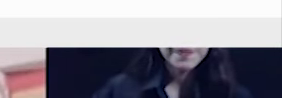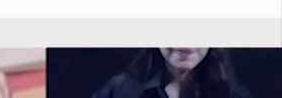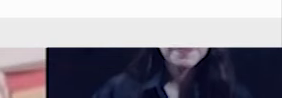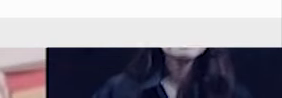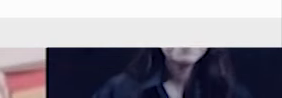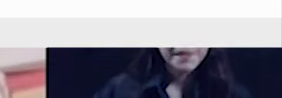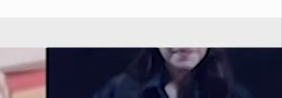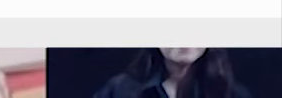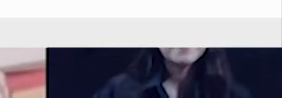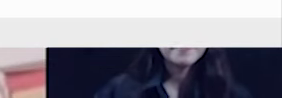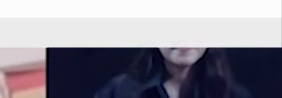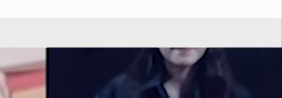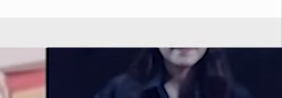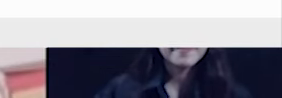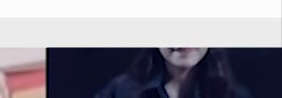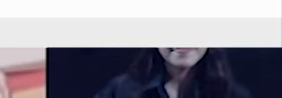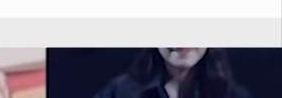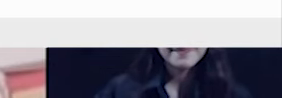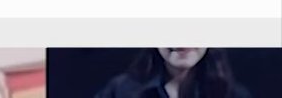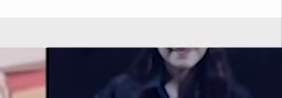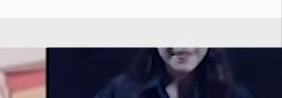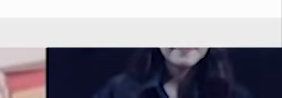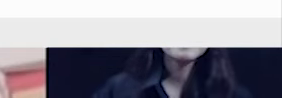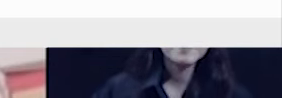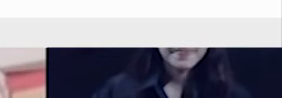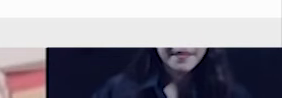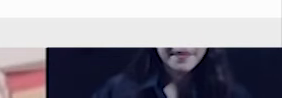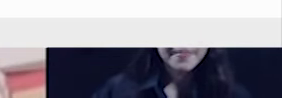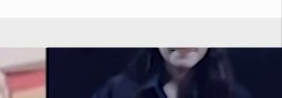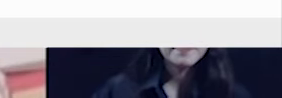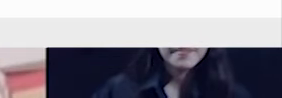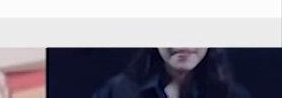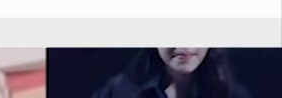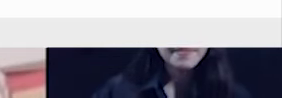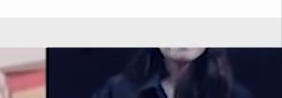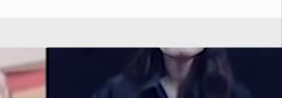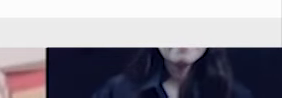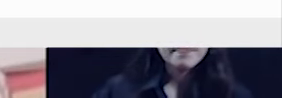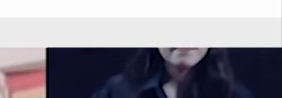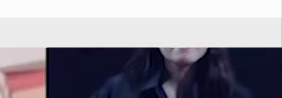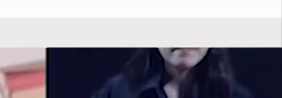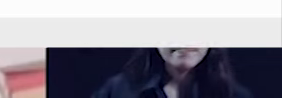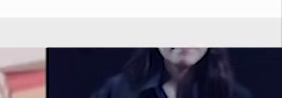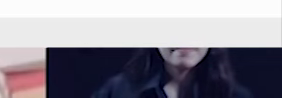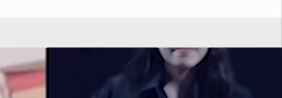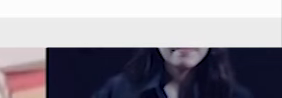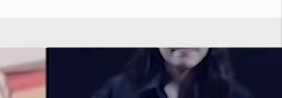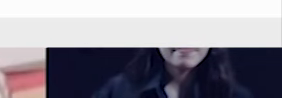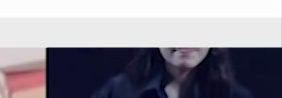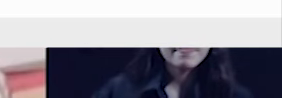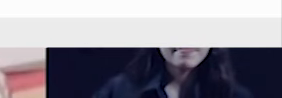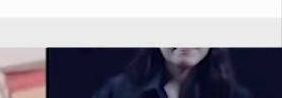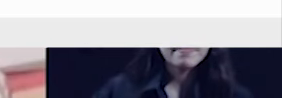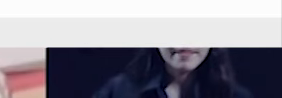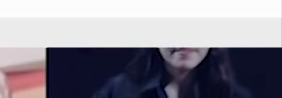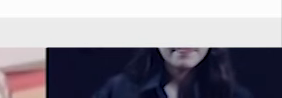ที่สุดท้ายก็บานปลายนะครับไปถึงเรื่องของความเห็นที่แตกต่างกันนะครับแล้วก็เข้าใจว่าประธานก็คงจะกังวลแหละครับว่า